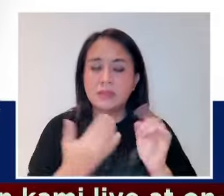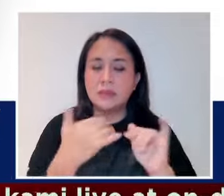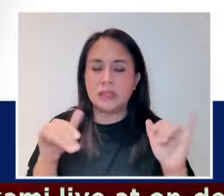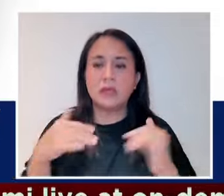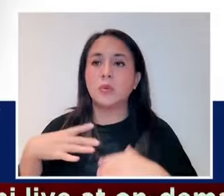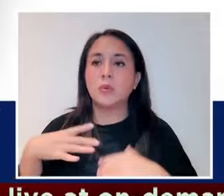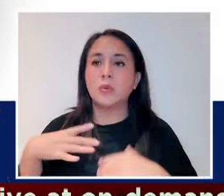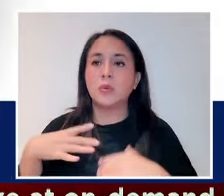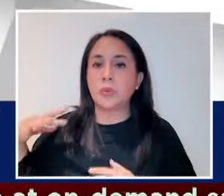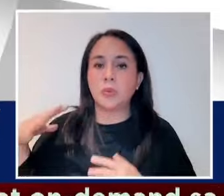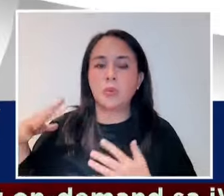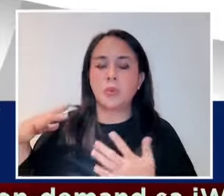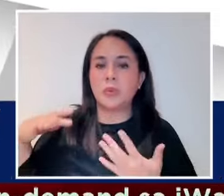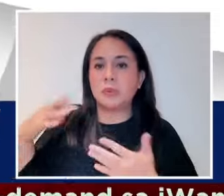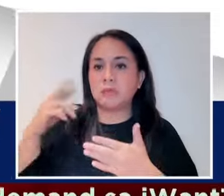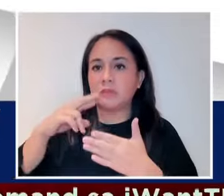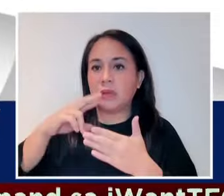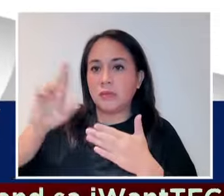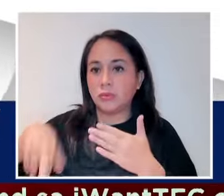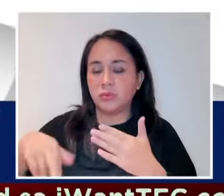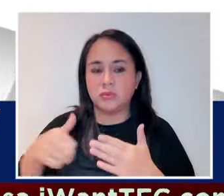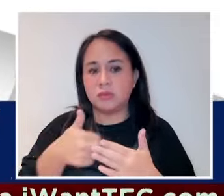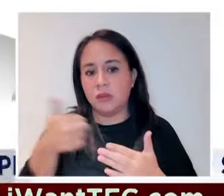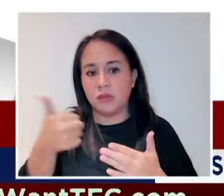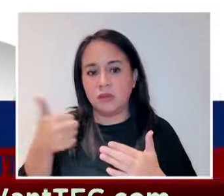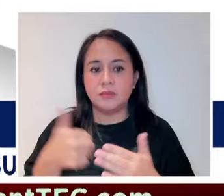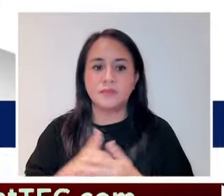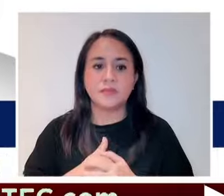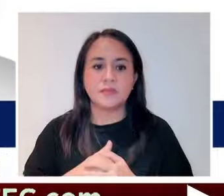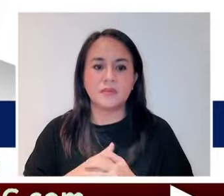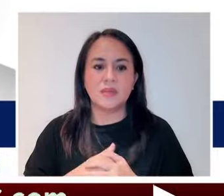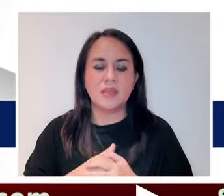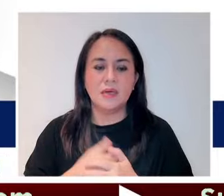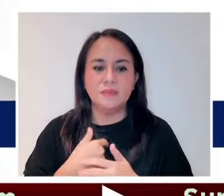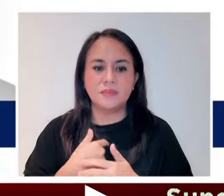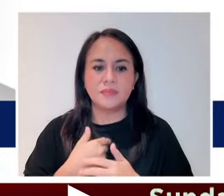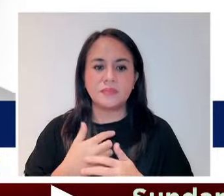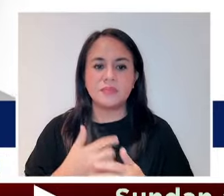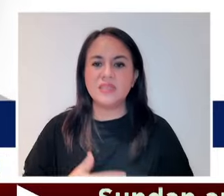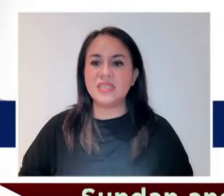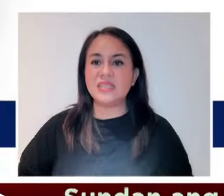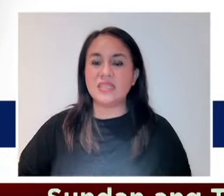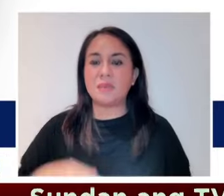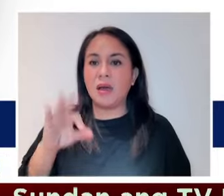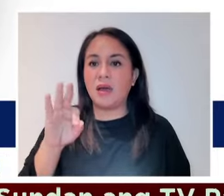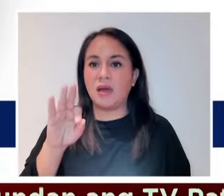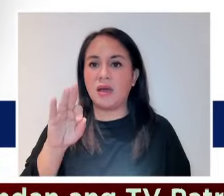resulta ng iba pang test. Ito yung tinatawag natin na stomach flu or